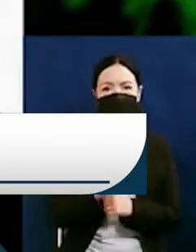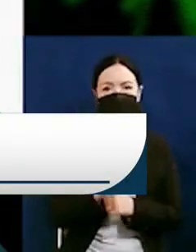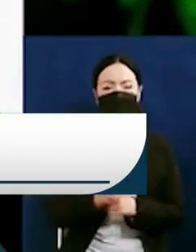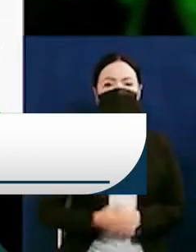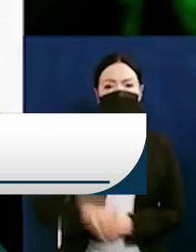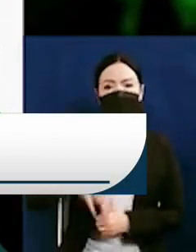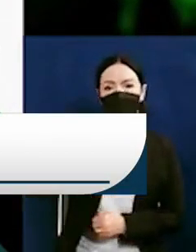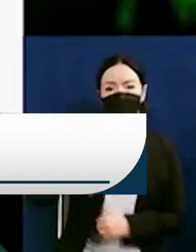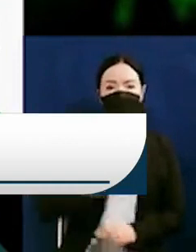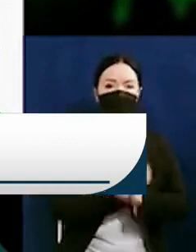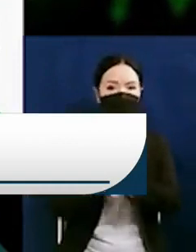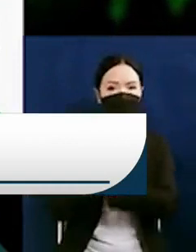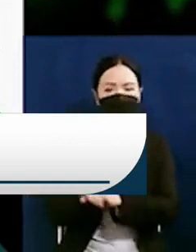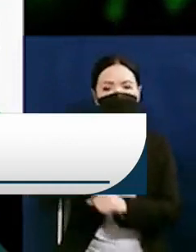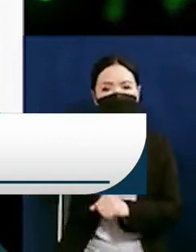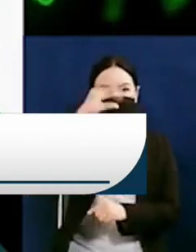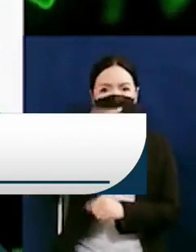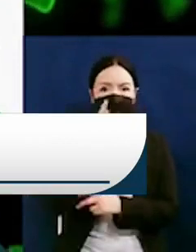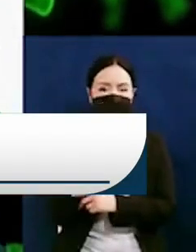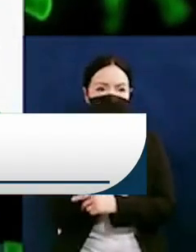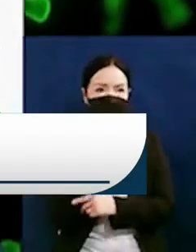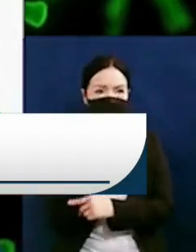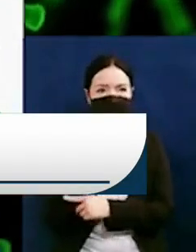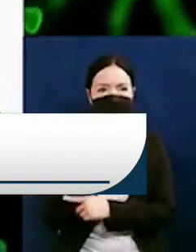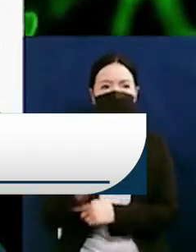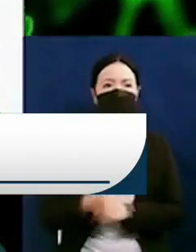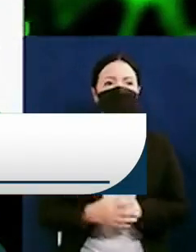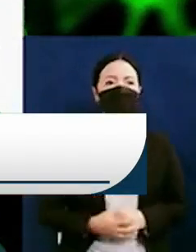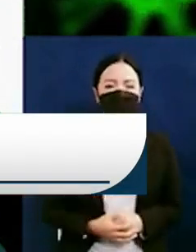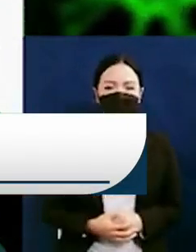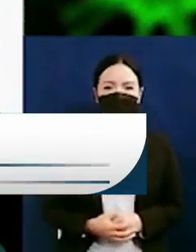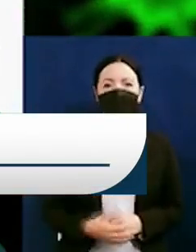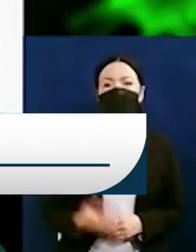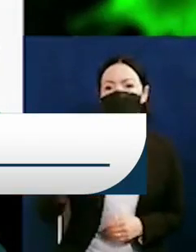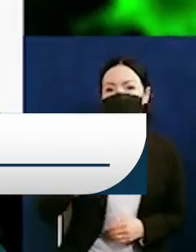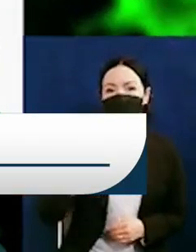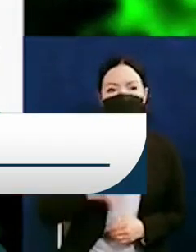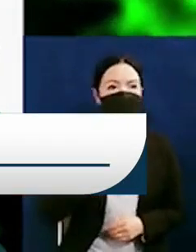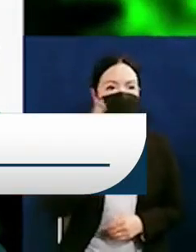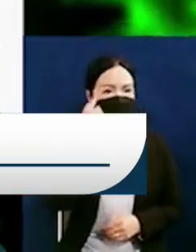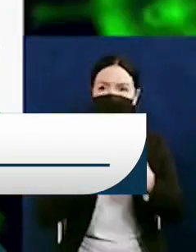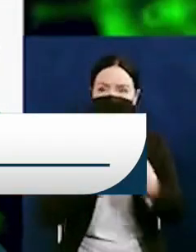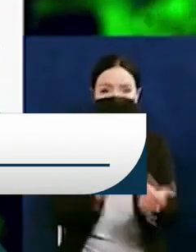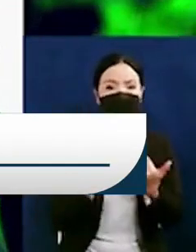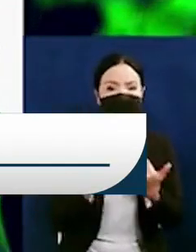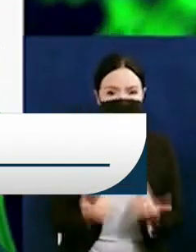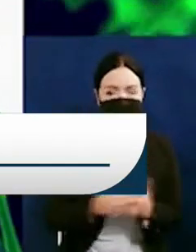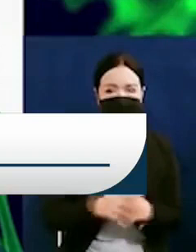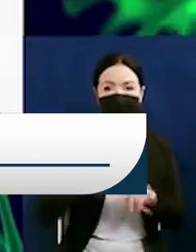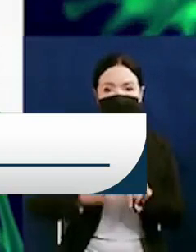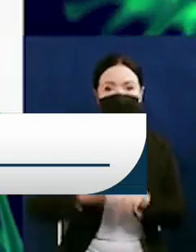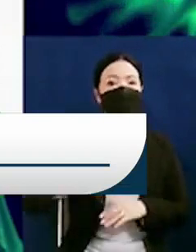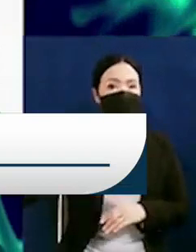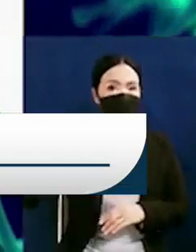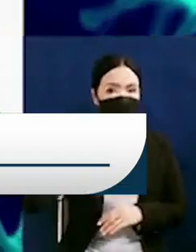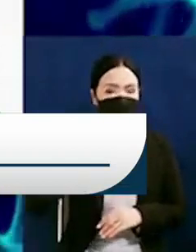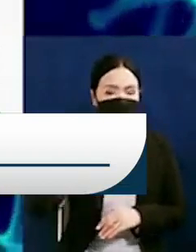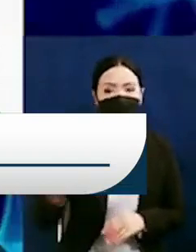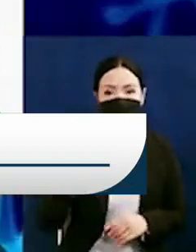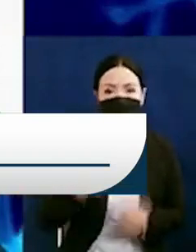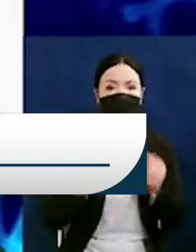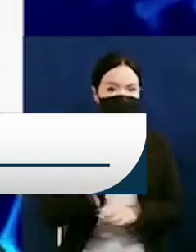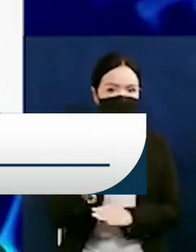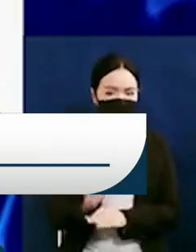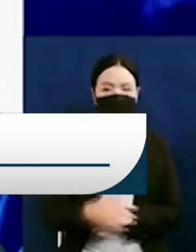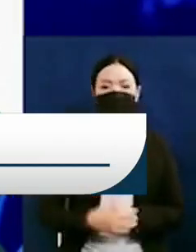น้ำตกพรหมโลกนะครับในระยะถัดไปนะครับเมื่อถึงเวลานึงนะครับเราก็มีการคาดการณ์สถานการณ์ใหม่ในเดือนถัดไปเนี่ยจะมี